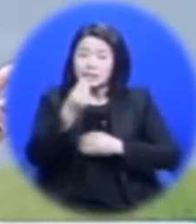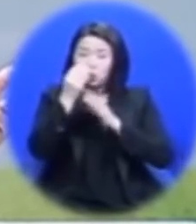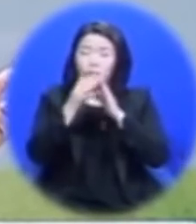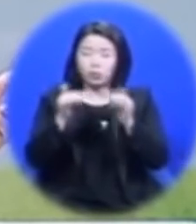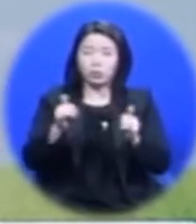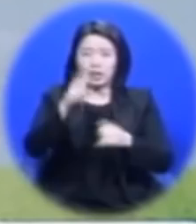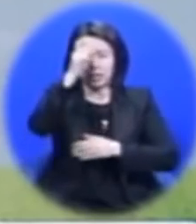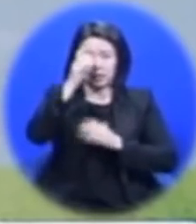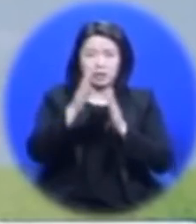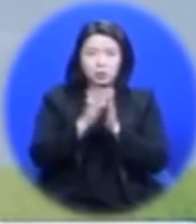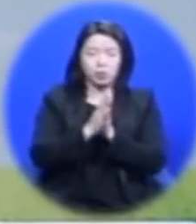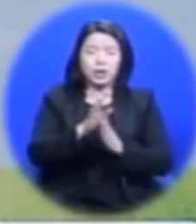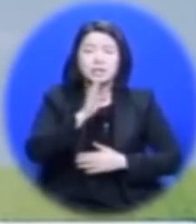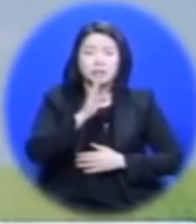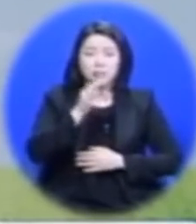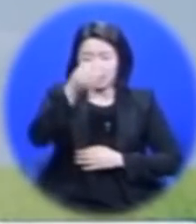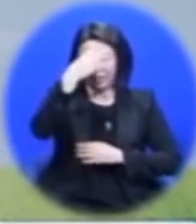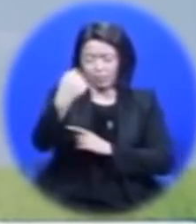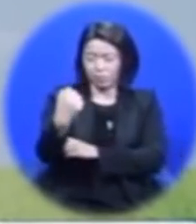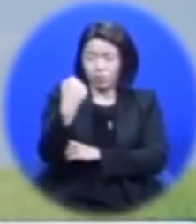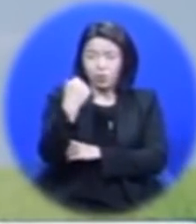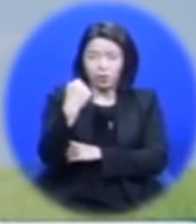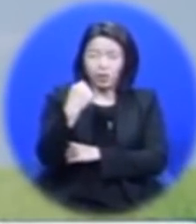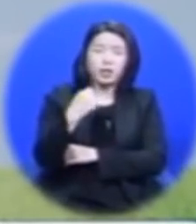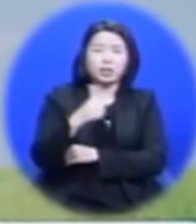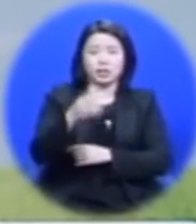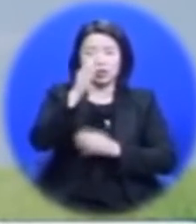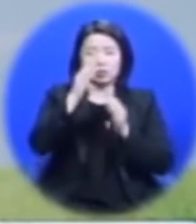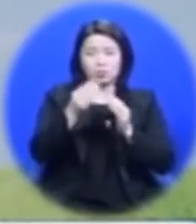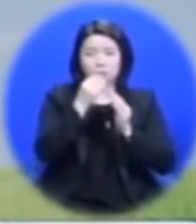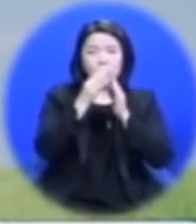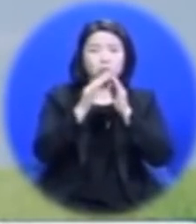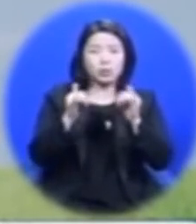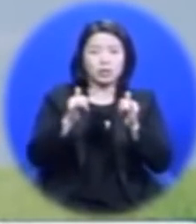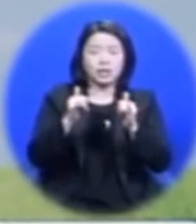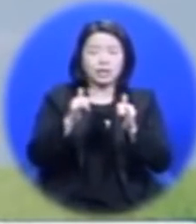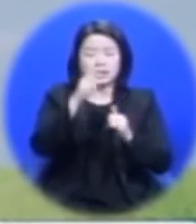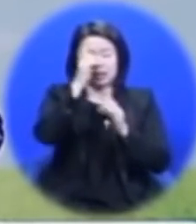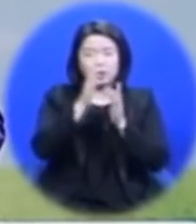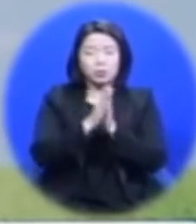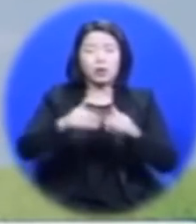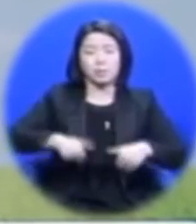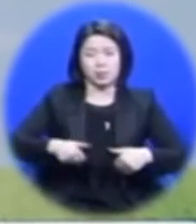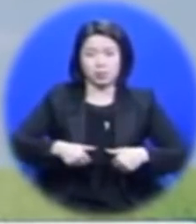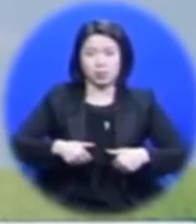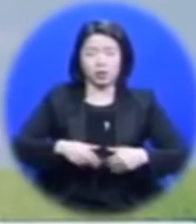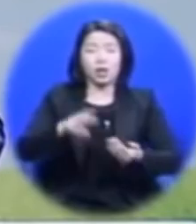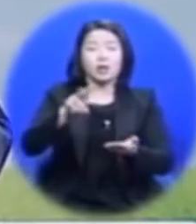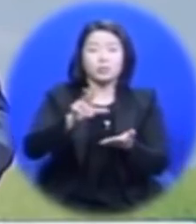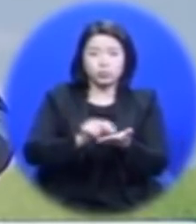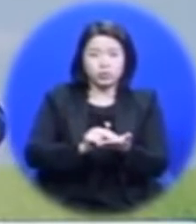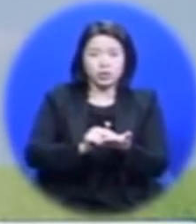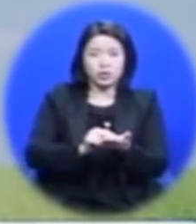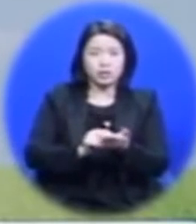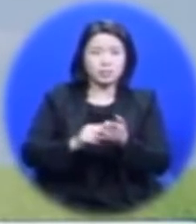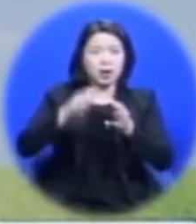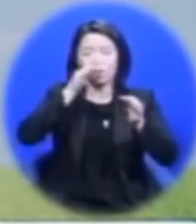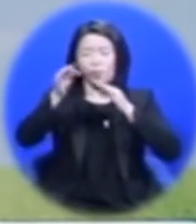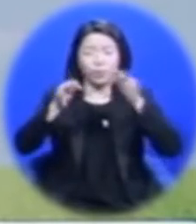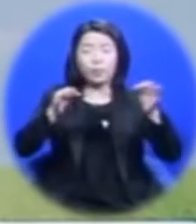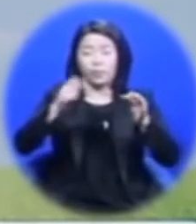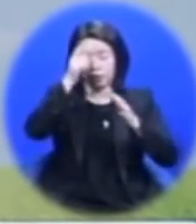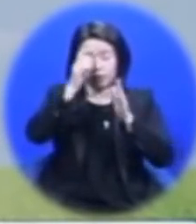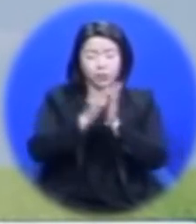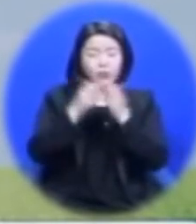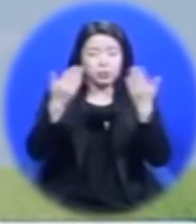기도가 정말 능력 있는 성도의 기도가 필요한 때예요. 문제는 막 소리 질러 기도하는